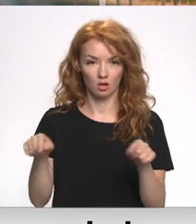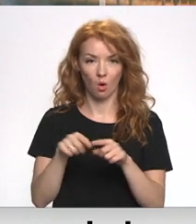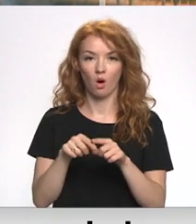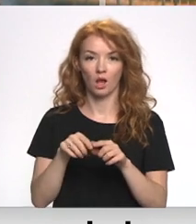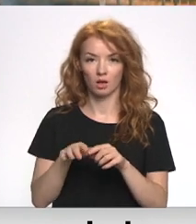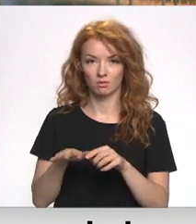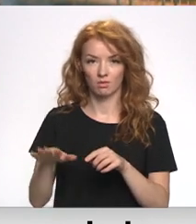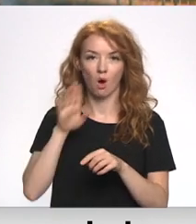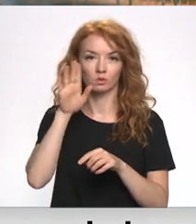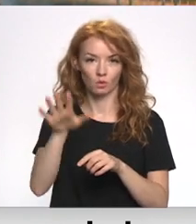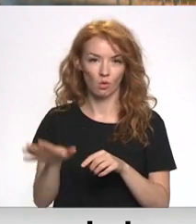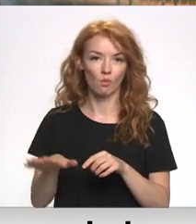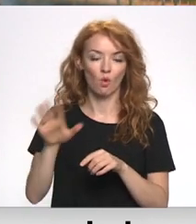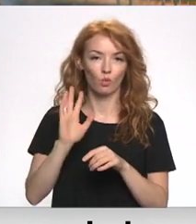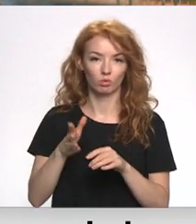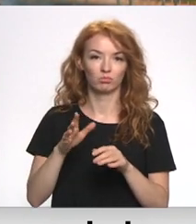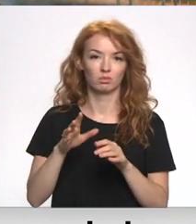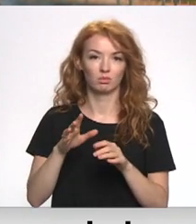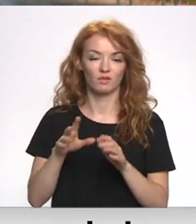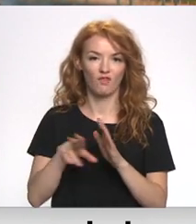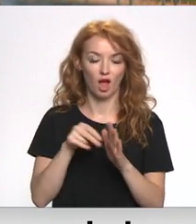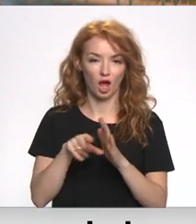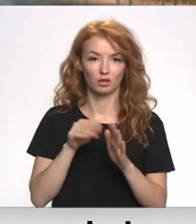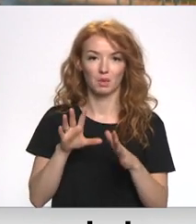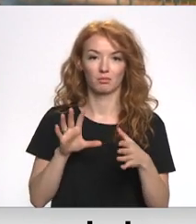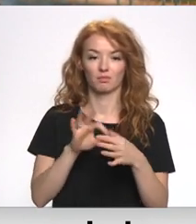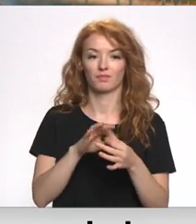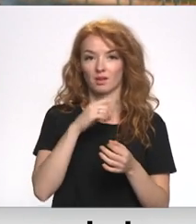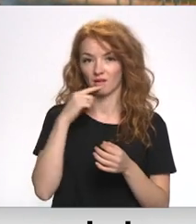tiek plānots rīkot pseido referendums jau tad par pievienošanos Krievijai.